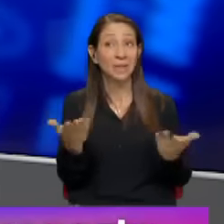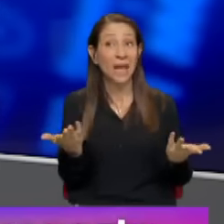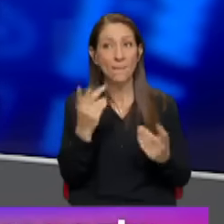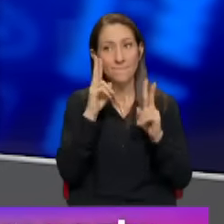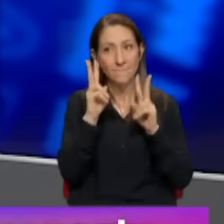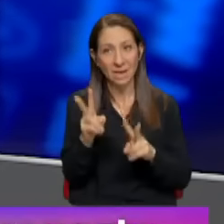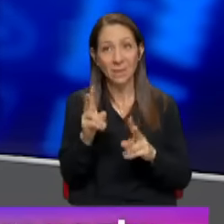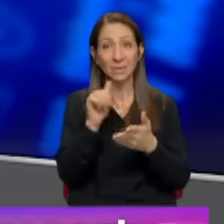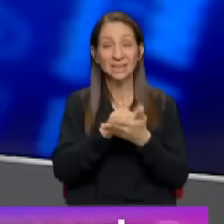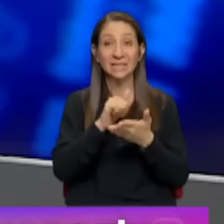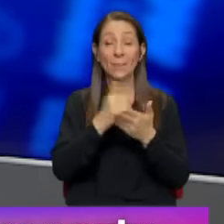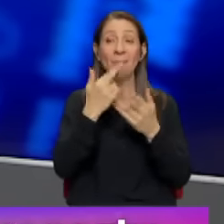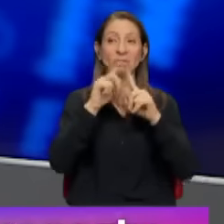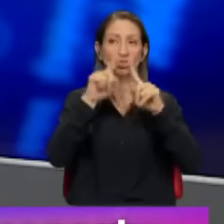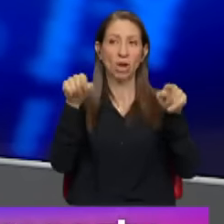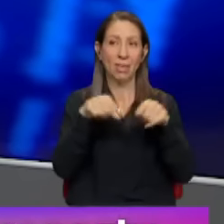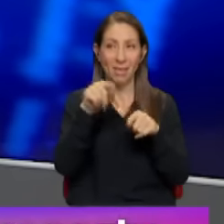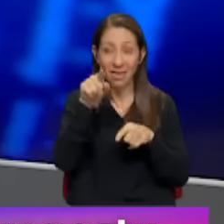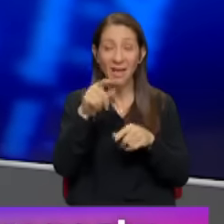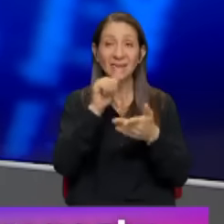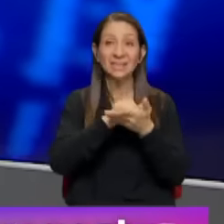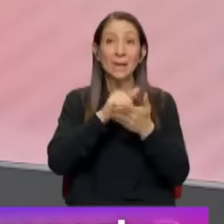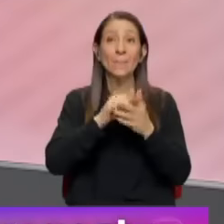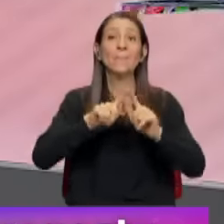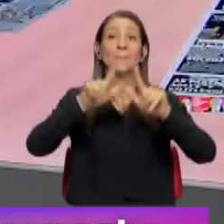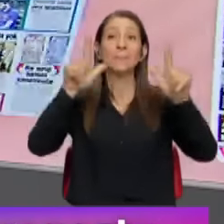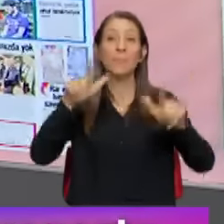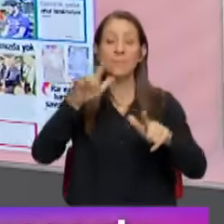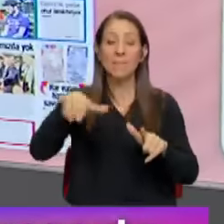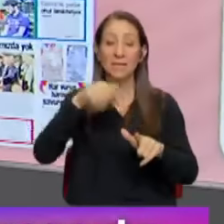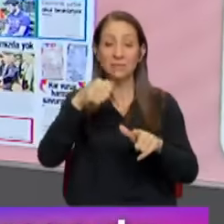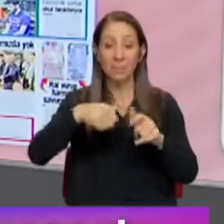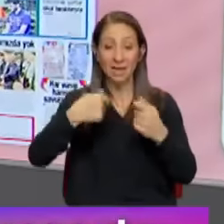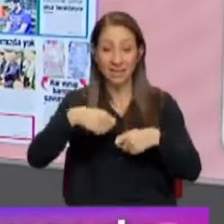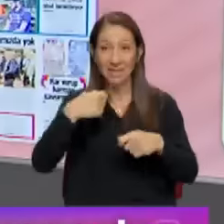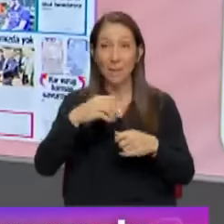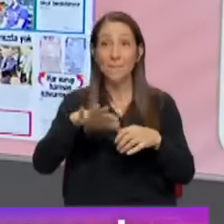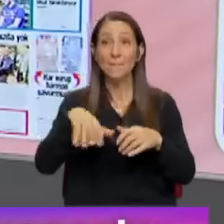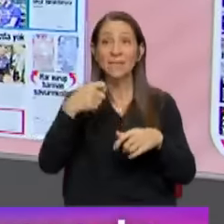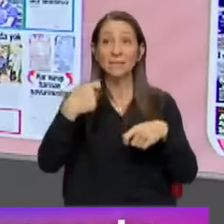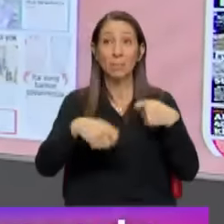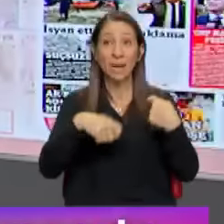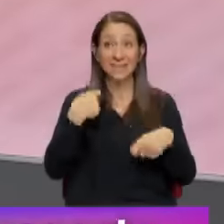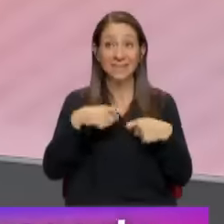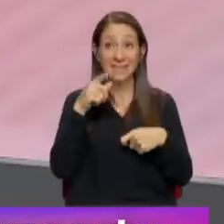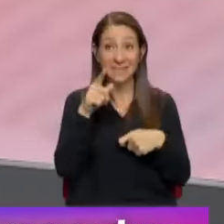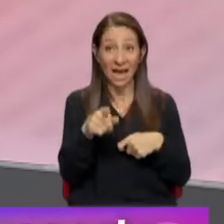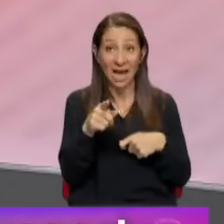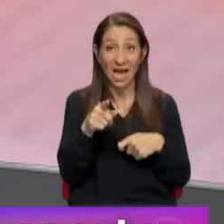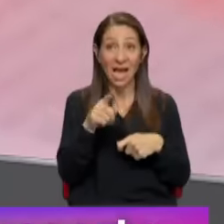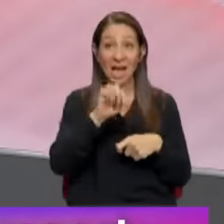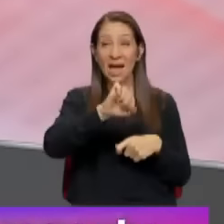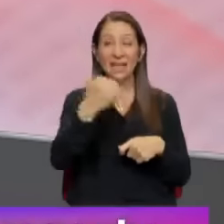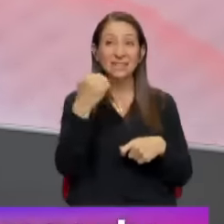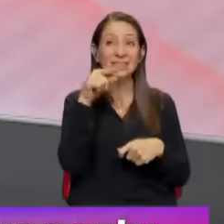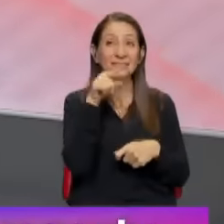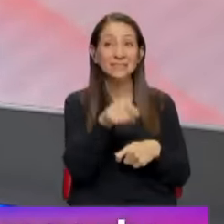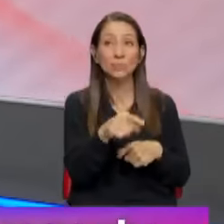Ona da bakalım. Gazete Pencere. Gazete Pencere'nin manşetinde Merkez Bankası. Merkez Bankası'nda